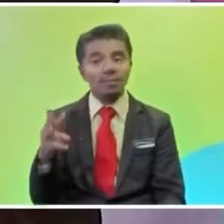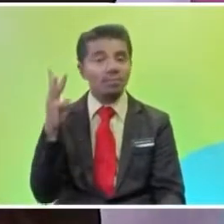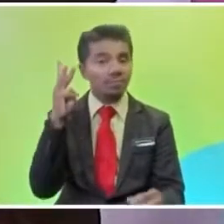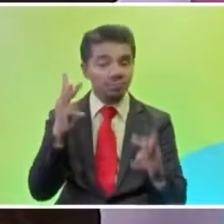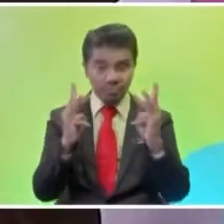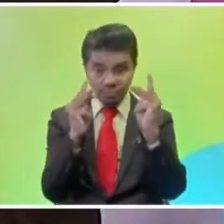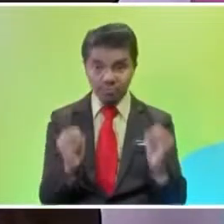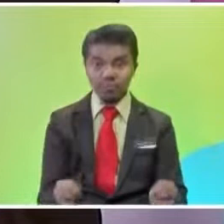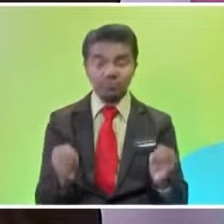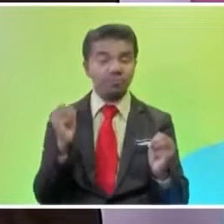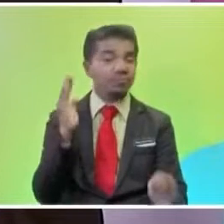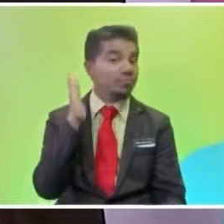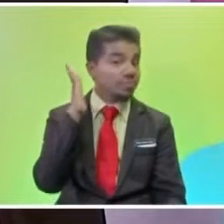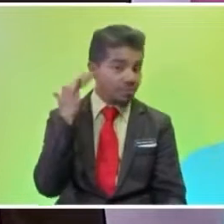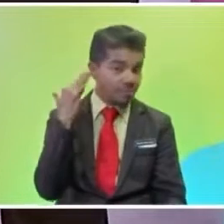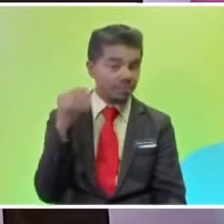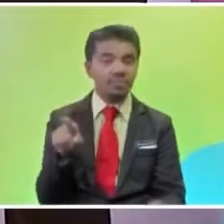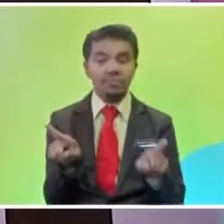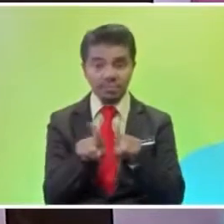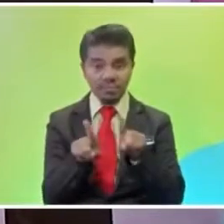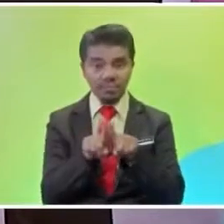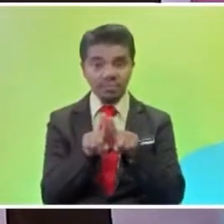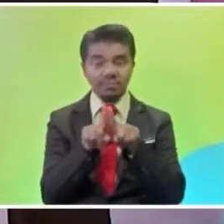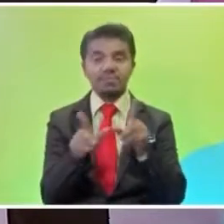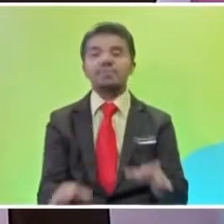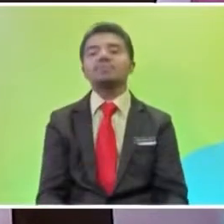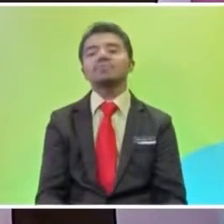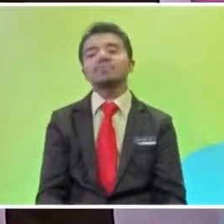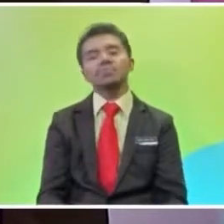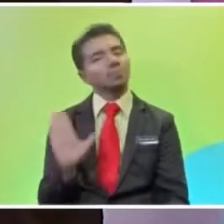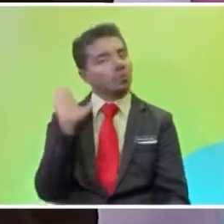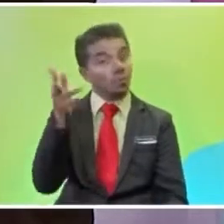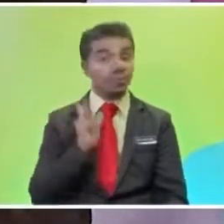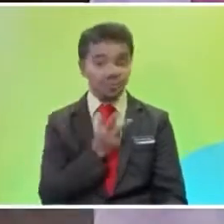kepada guru jadi kita saksikan sama-sama ada apa-apa silakan